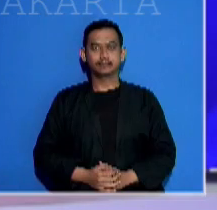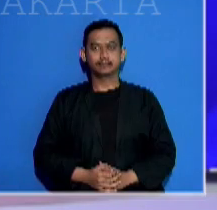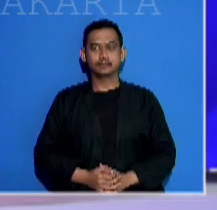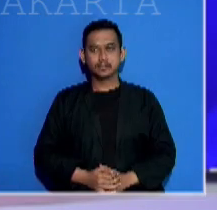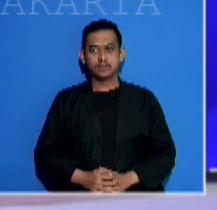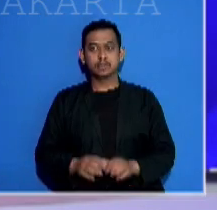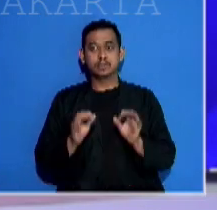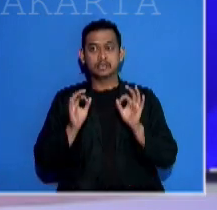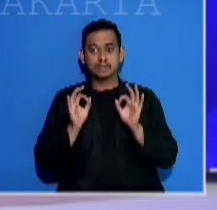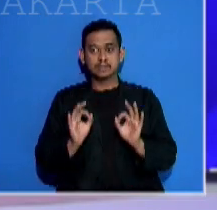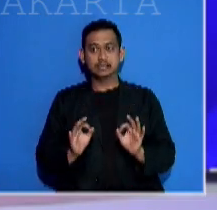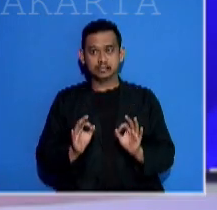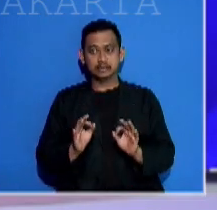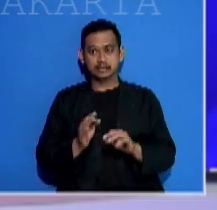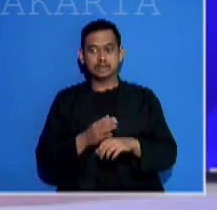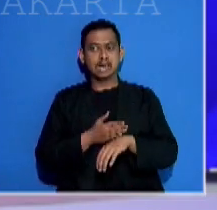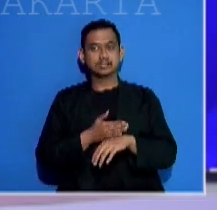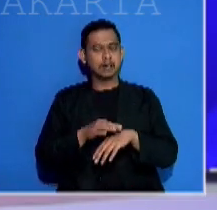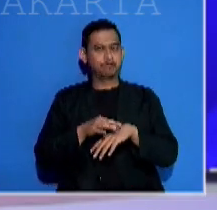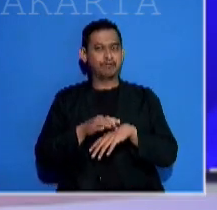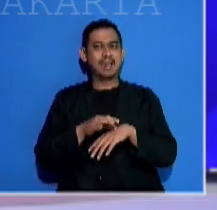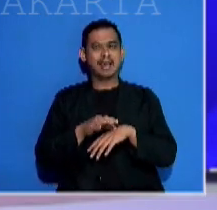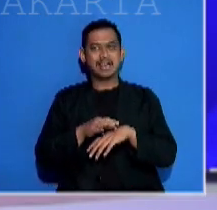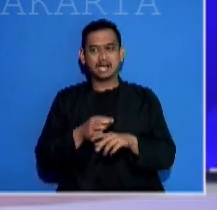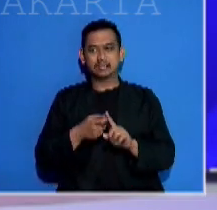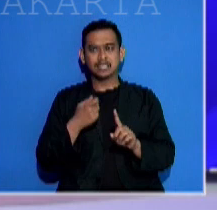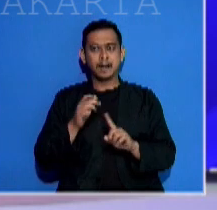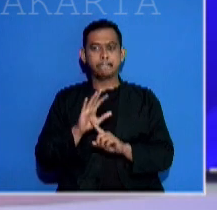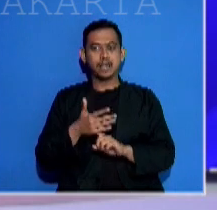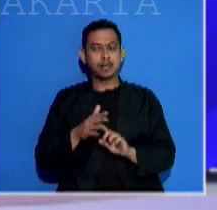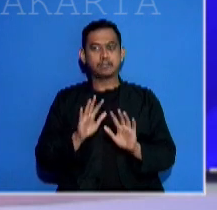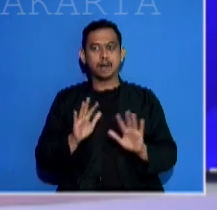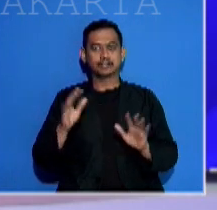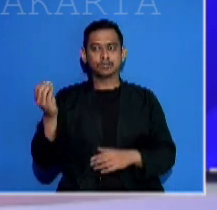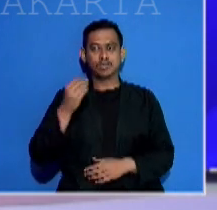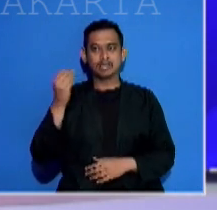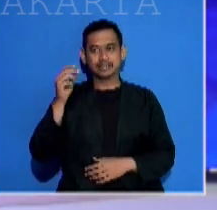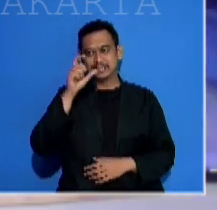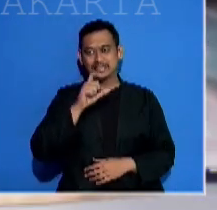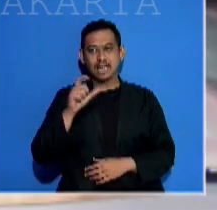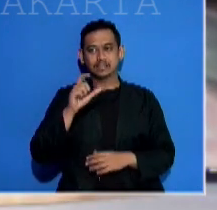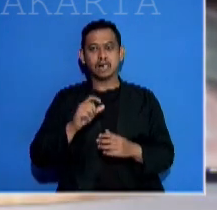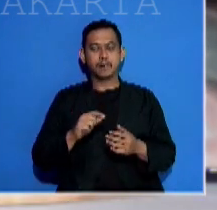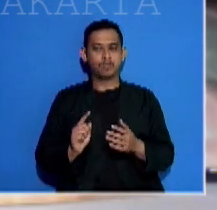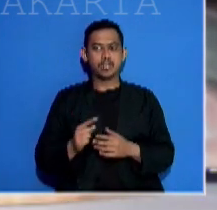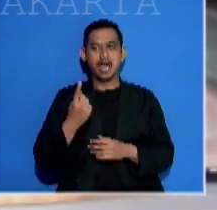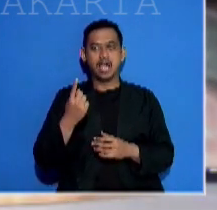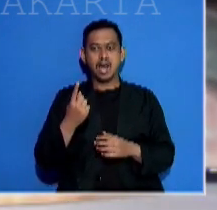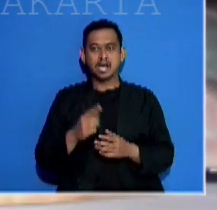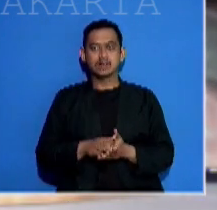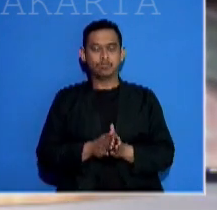Saudara, kerajinan kulit dari Manding Bantul, Daerah Istimewa Yogyakarta ini banyak diburu wisatawan nih Husen. Produknya mulai dari dompet,